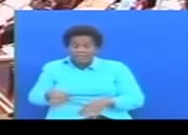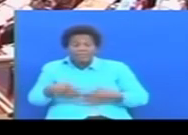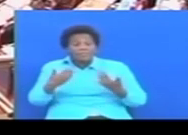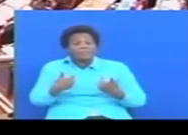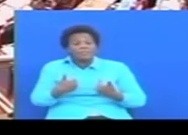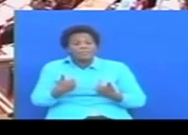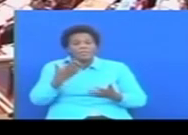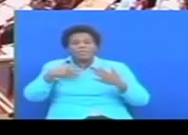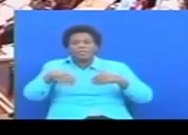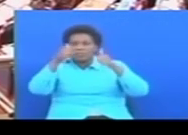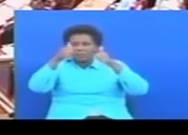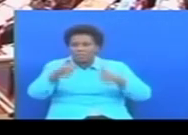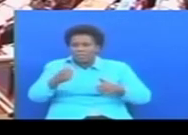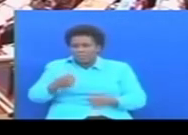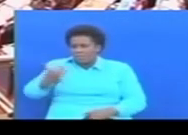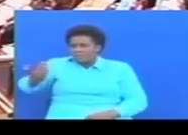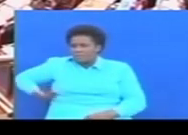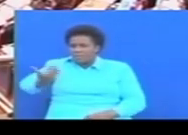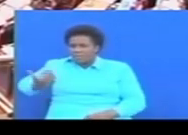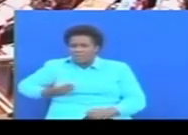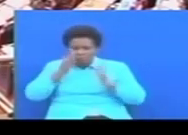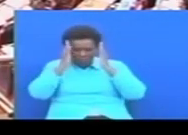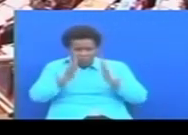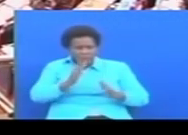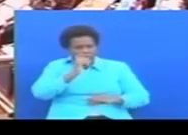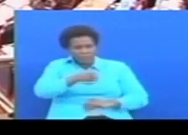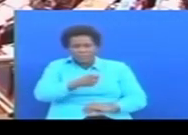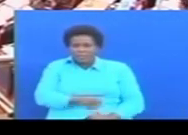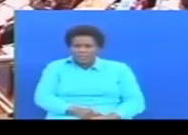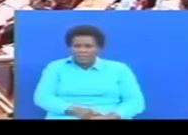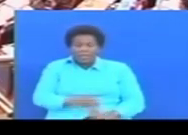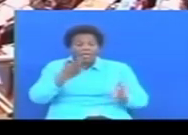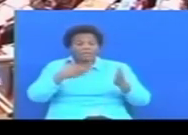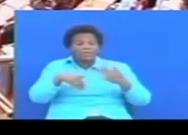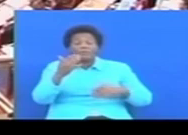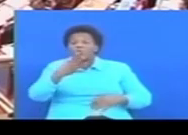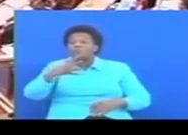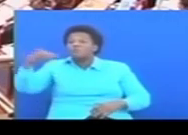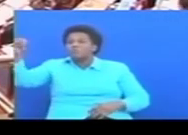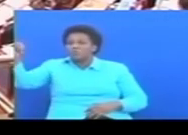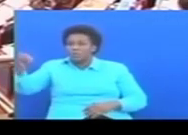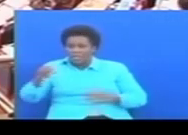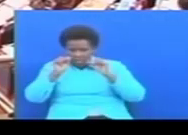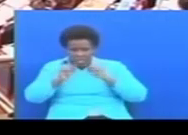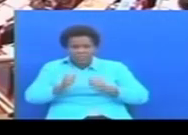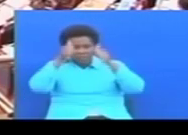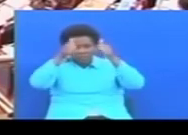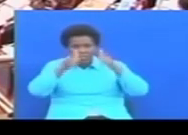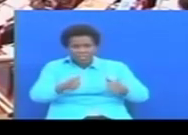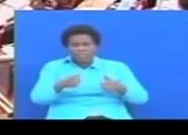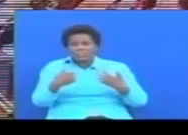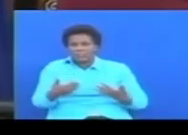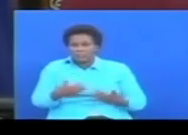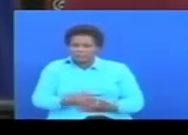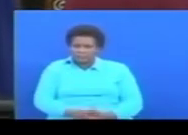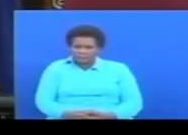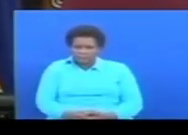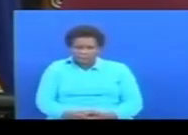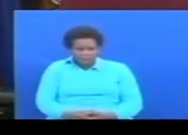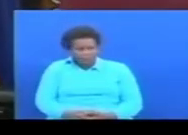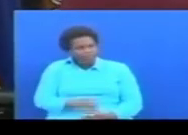Spika ambaye ataondoka sasa hivi, kwa hivyo nalazimika kumtangaza sasa. Na huyu ni